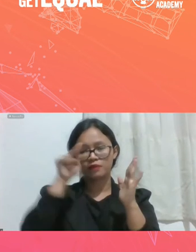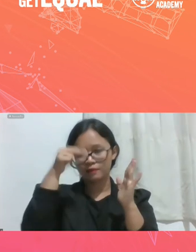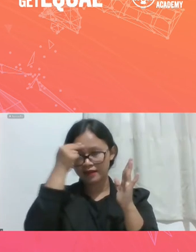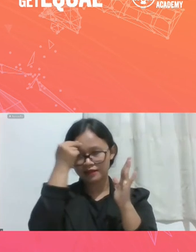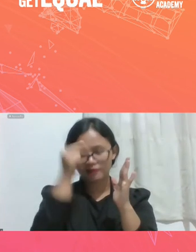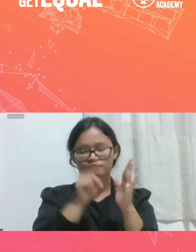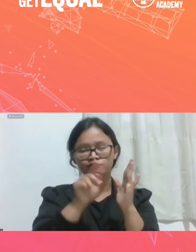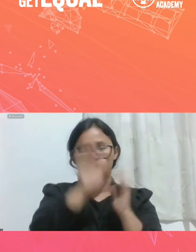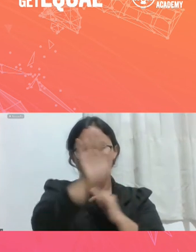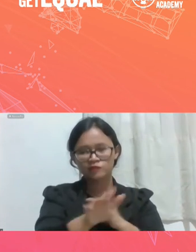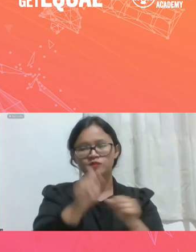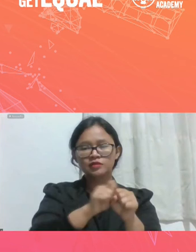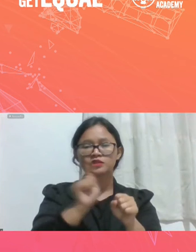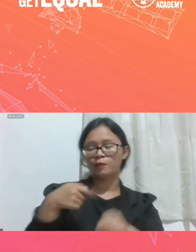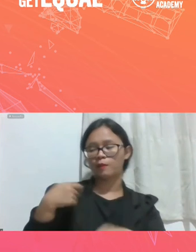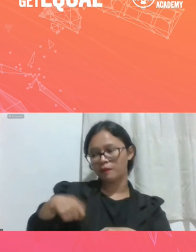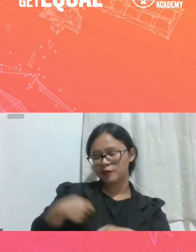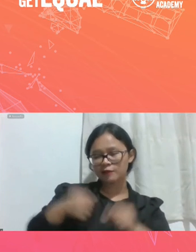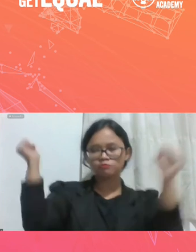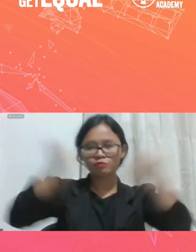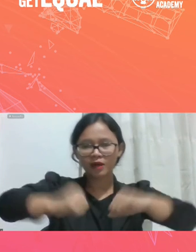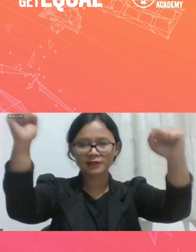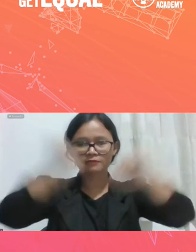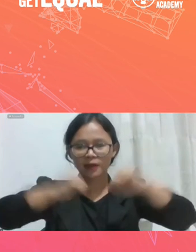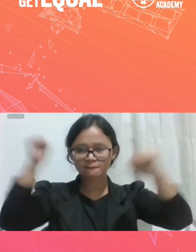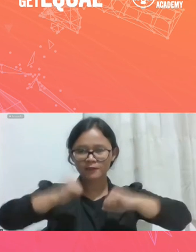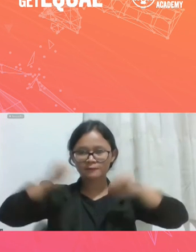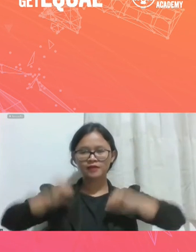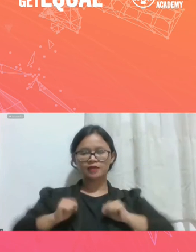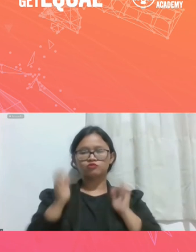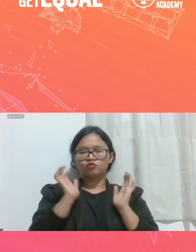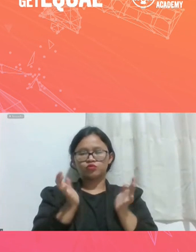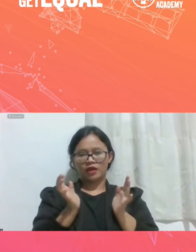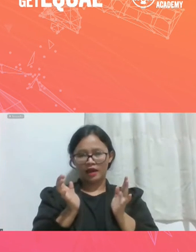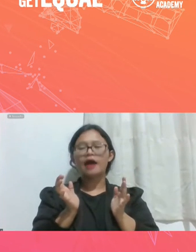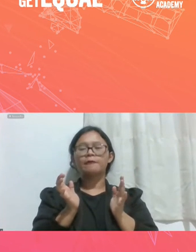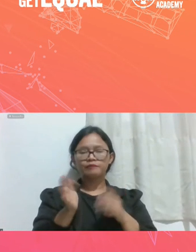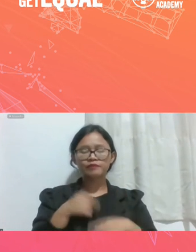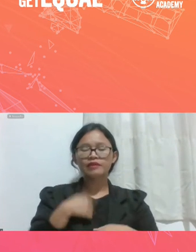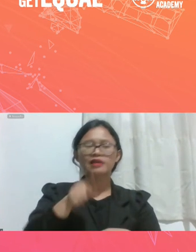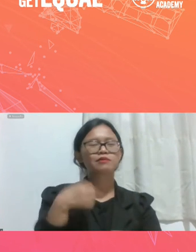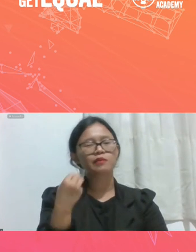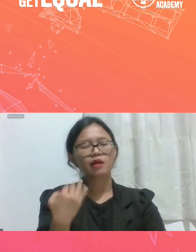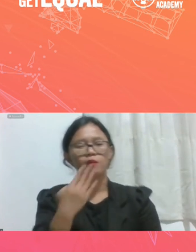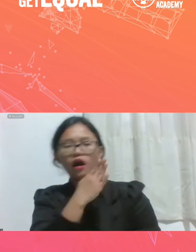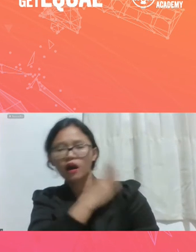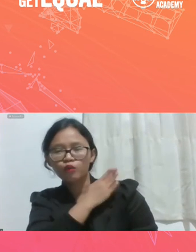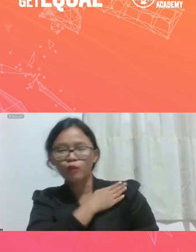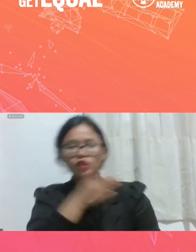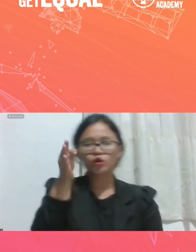sudah disahkan oleh semua kementerian lembaga terkait, dan mudah-mudahan meski ada beberapa kabupaten kota sudah